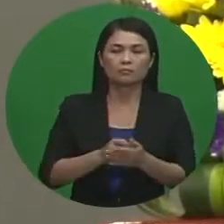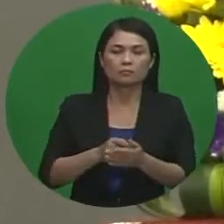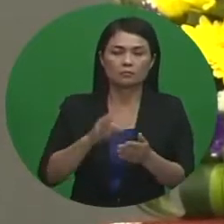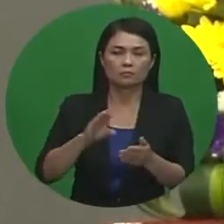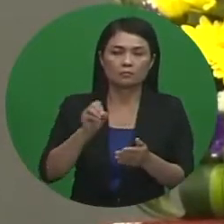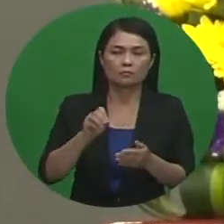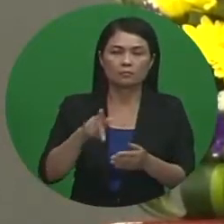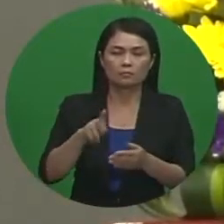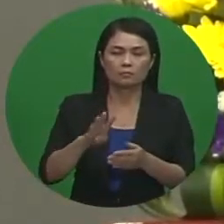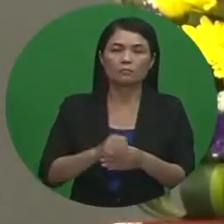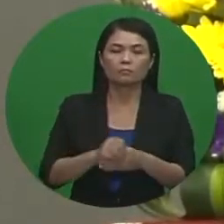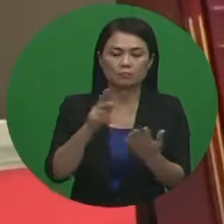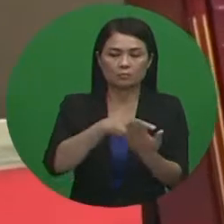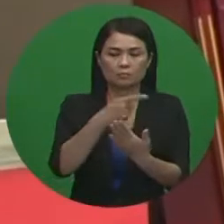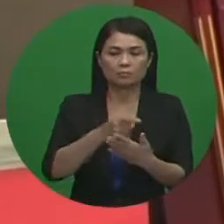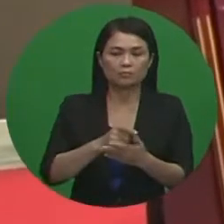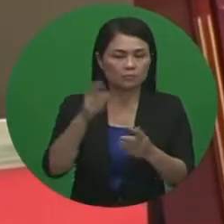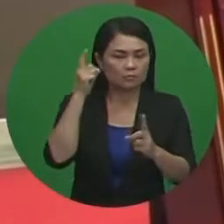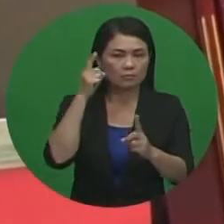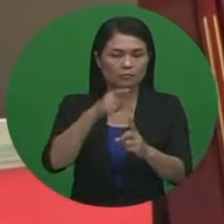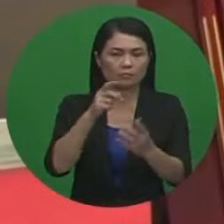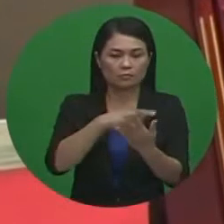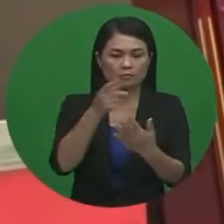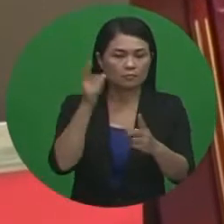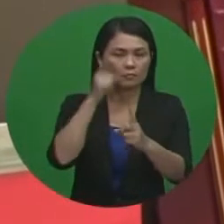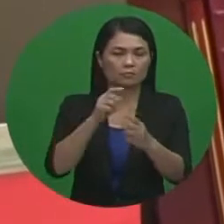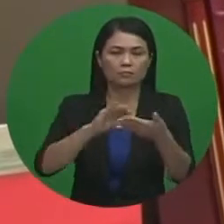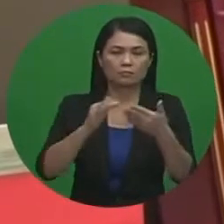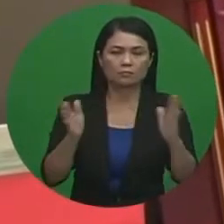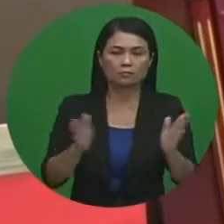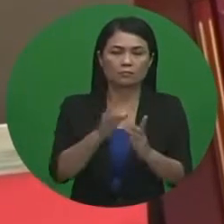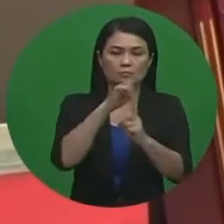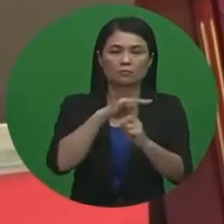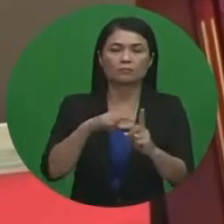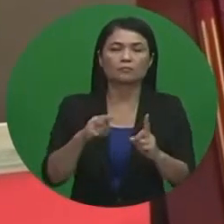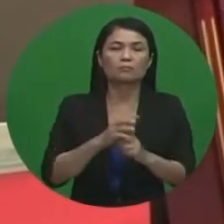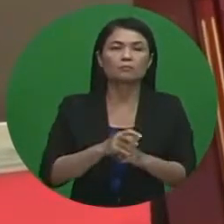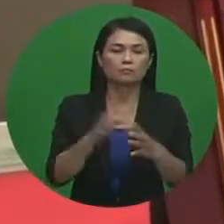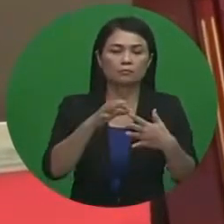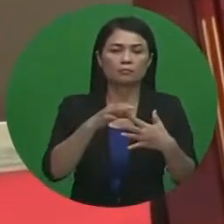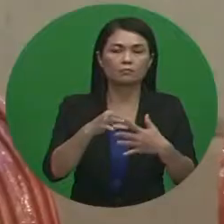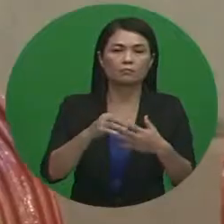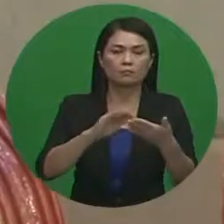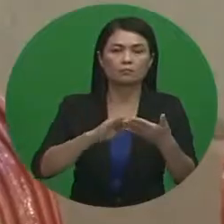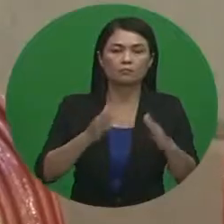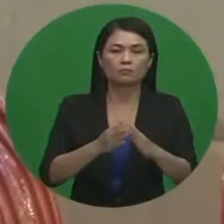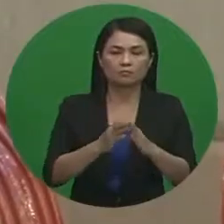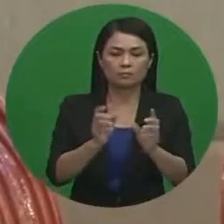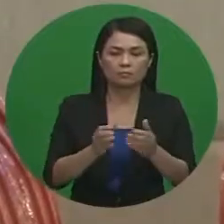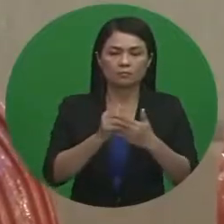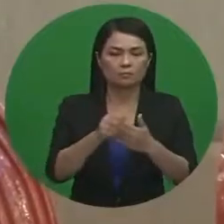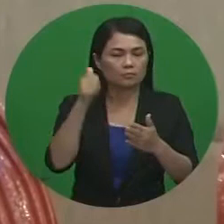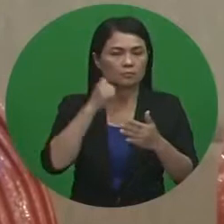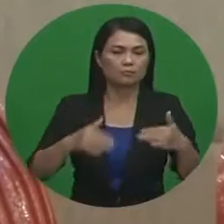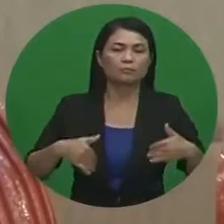Ecam ជាពិសេសទៅលើគម្រោងគោលដៅគម្រោងដែលផ្ដោតទៅលើសហគ្រាសធុនតូចនិងមធ្យមជាពិសេសសហគ្រាសដែលដឹកនាំដោយស្ត្រី